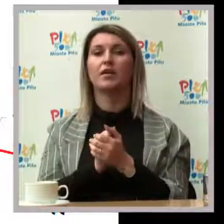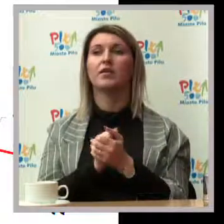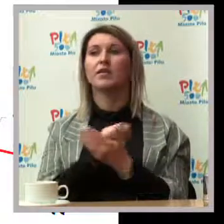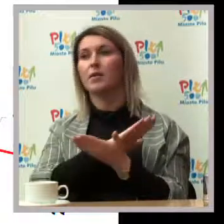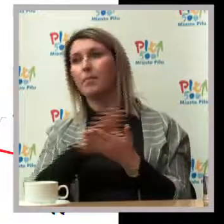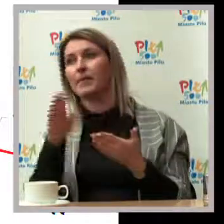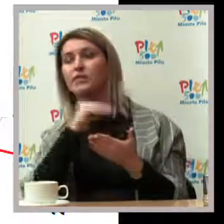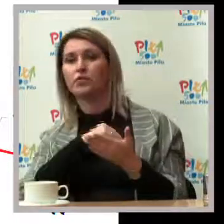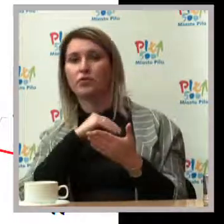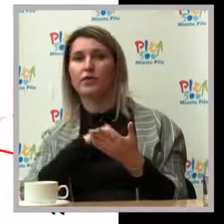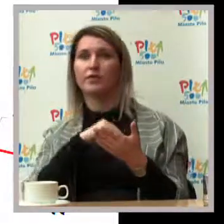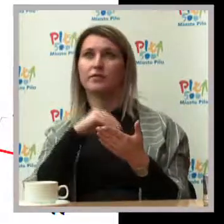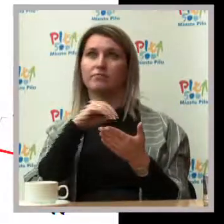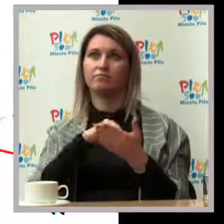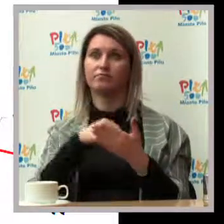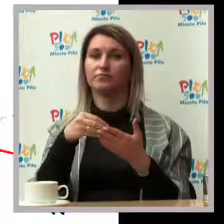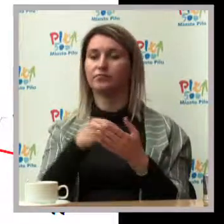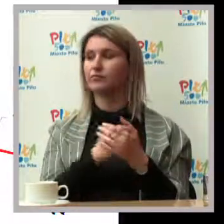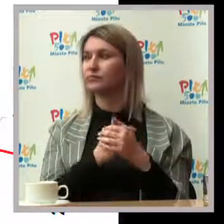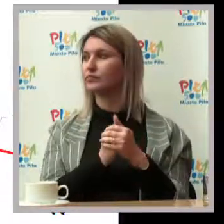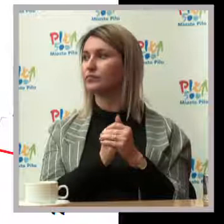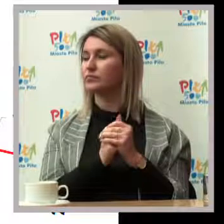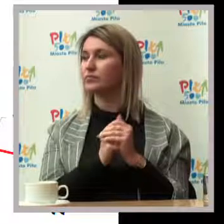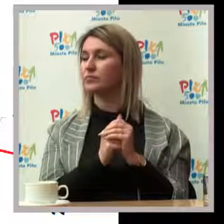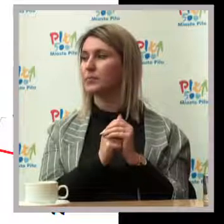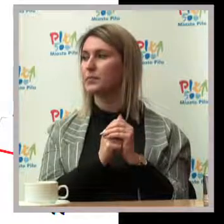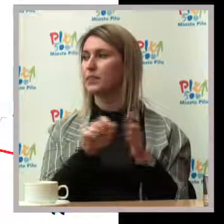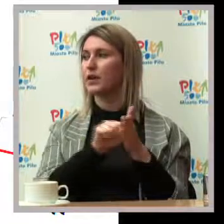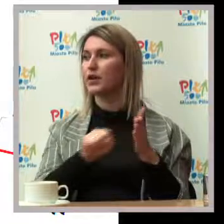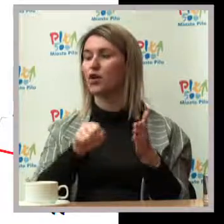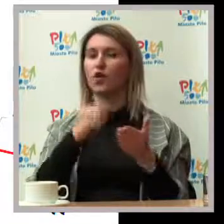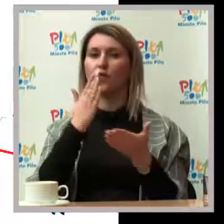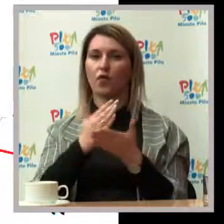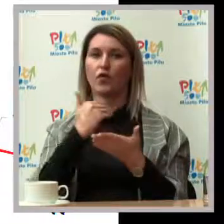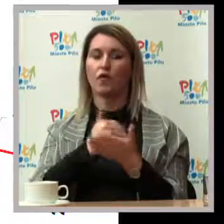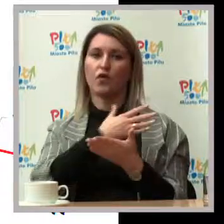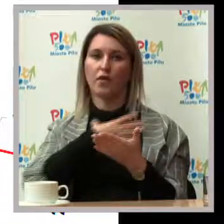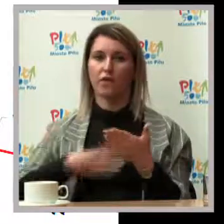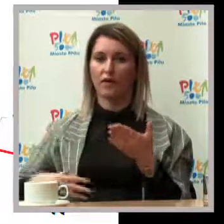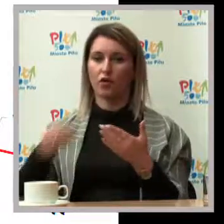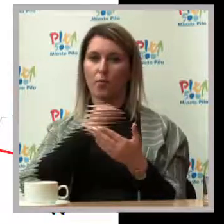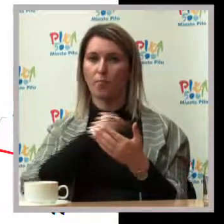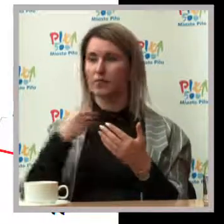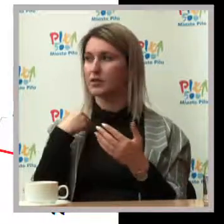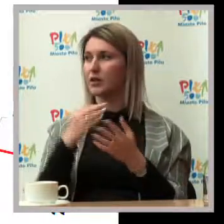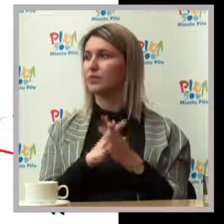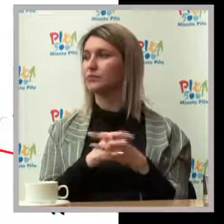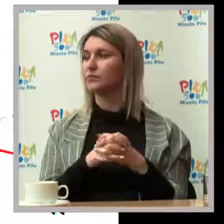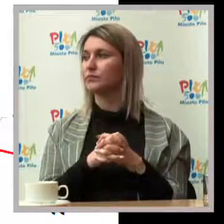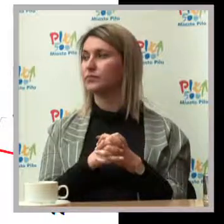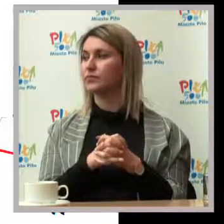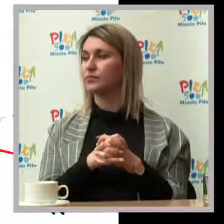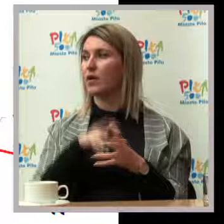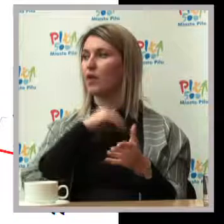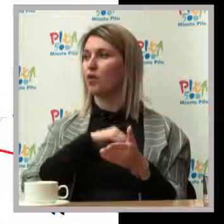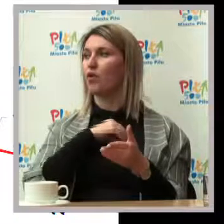inwestycyjne, w ramach zawiadomień wojewody wielkopolskiego, który przekazuje nam dotacje na realizację zadań zleconych, dochody